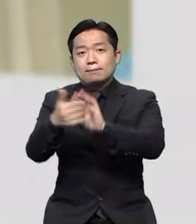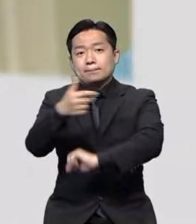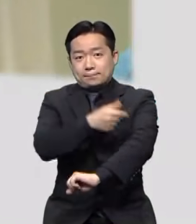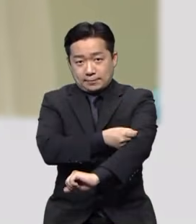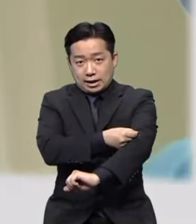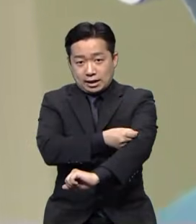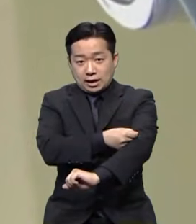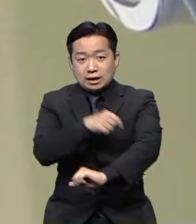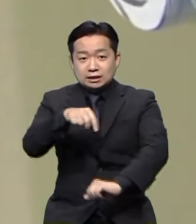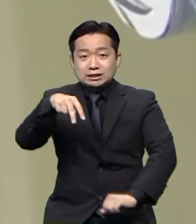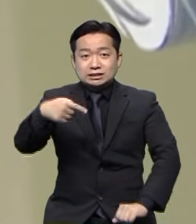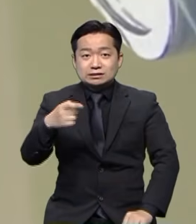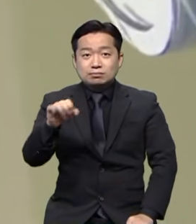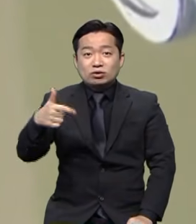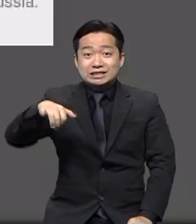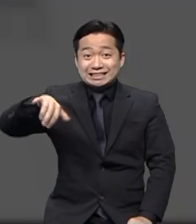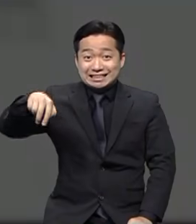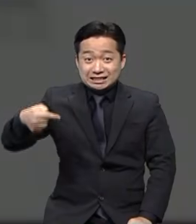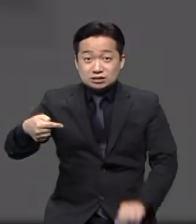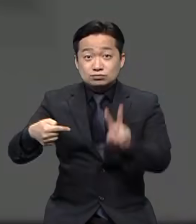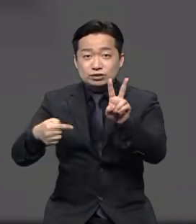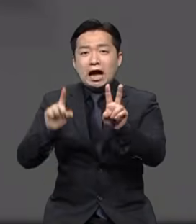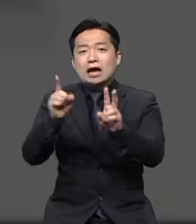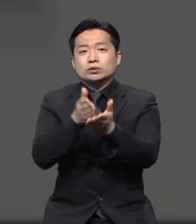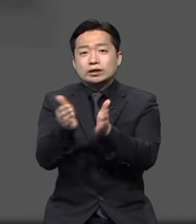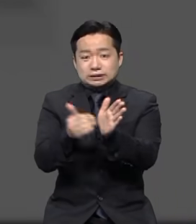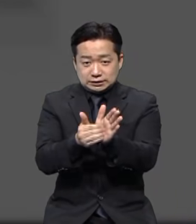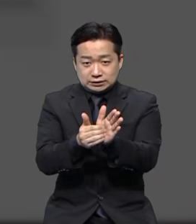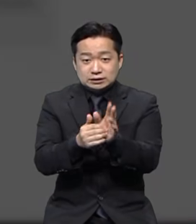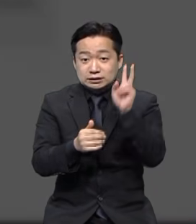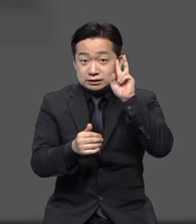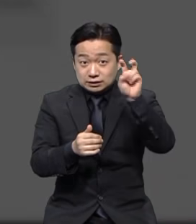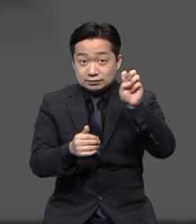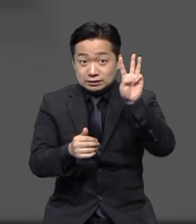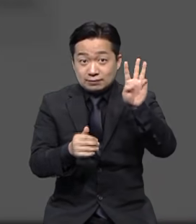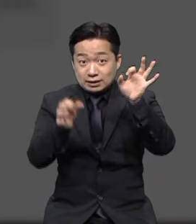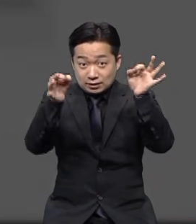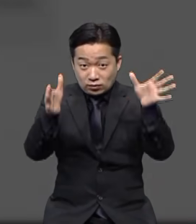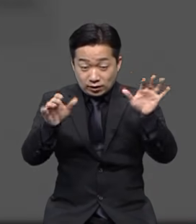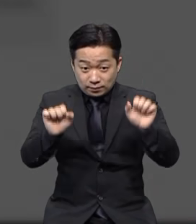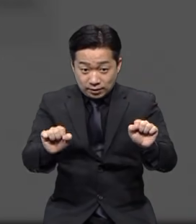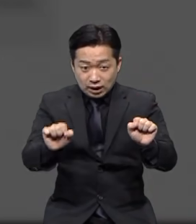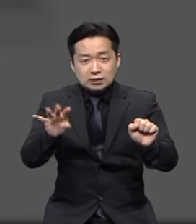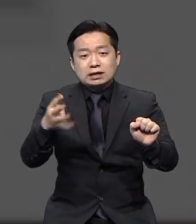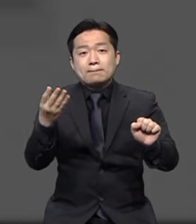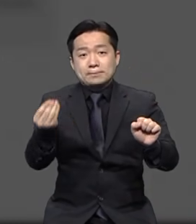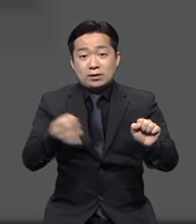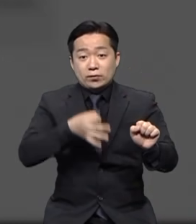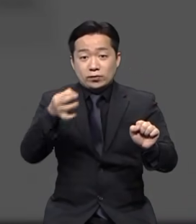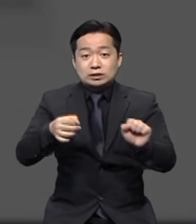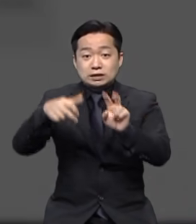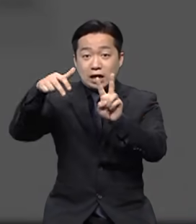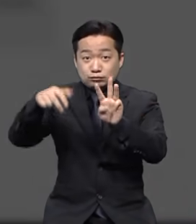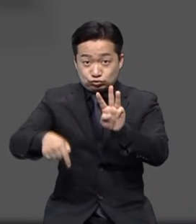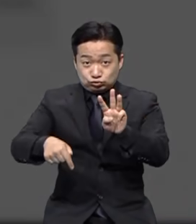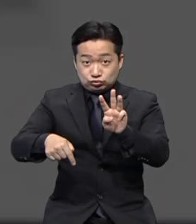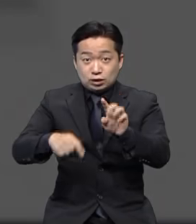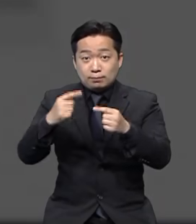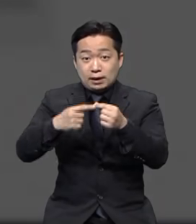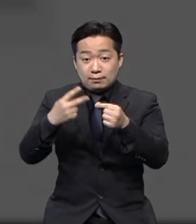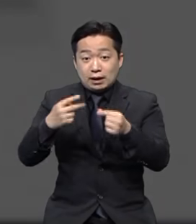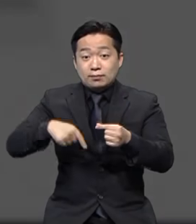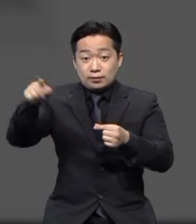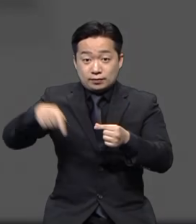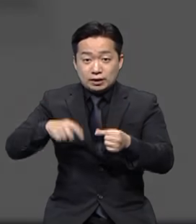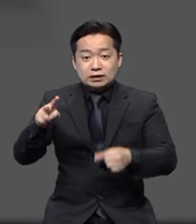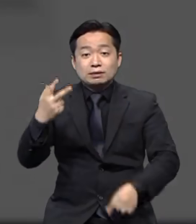백신은 스푸트니크 V 한 종류뿐입니다. 23일간 체류하는 상품은 400만 원 정도, 3주 간격으로 두 차례 다녀오는